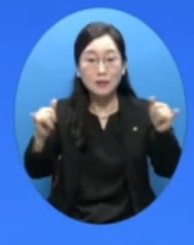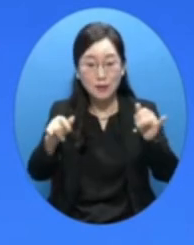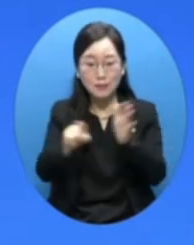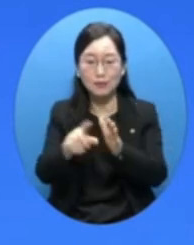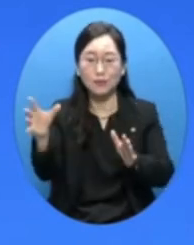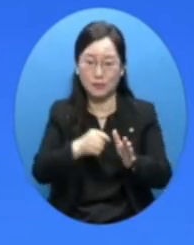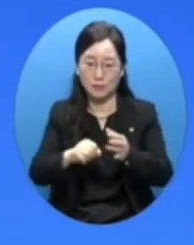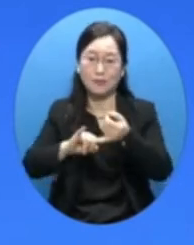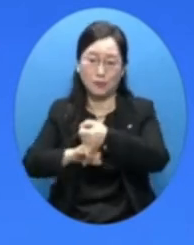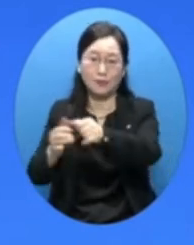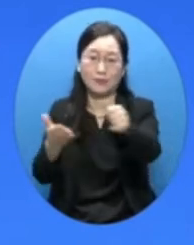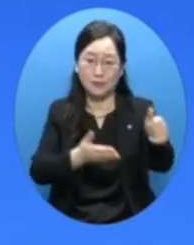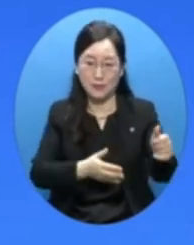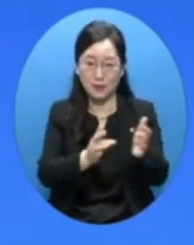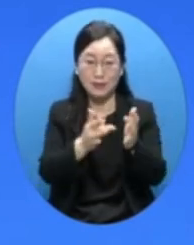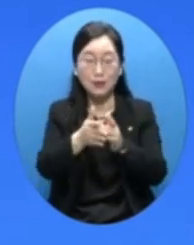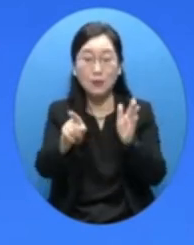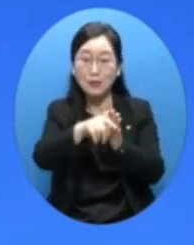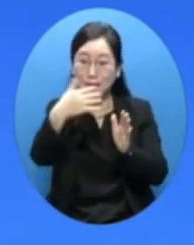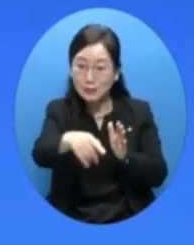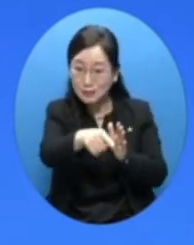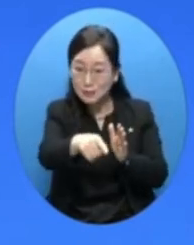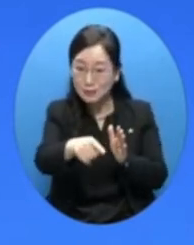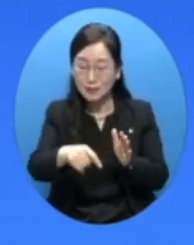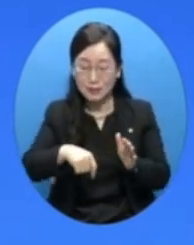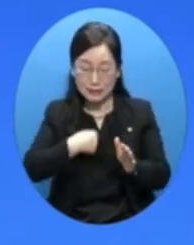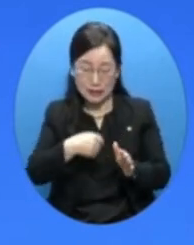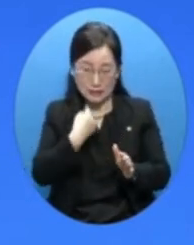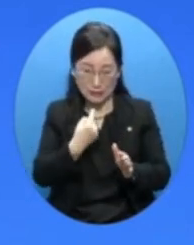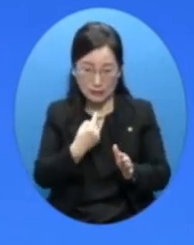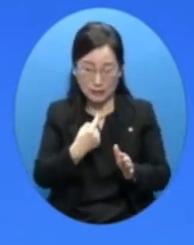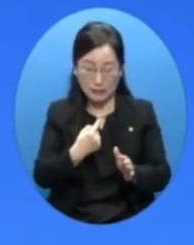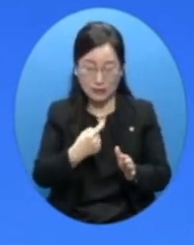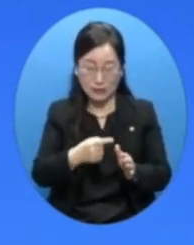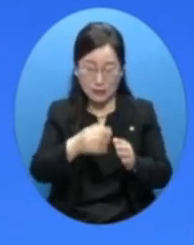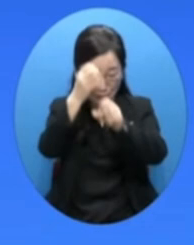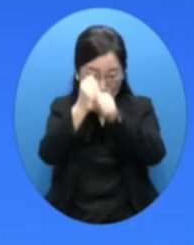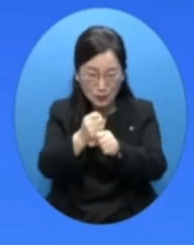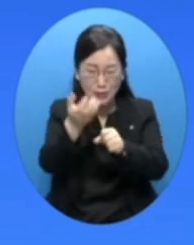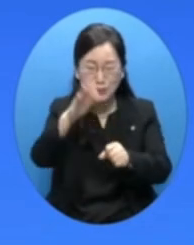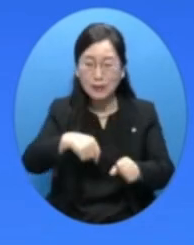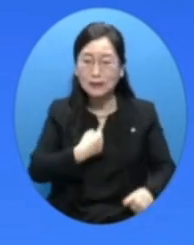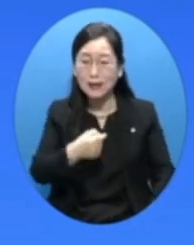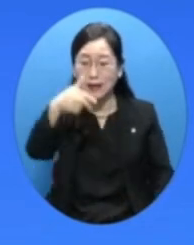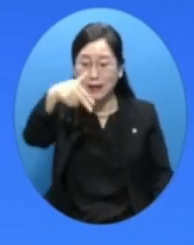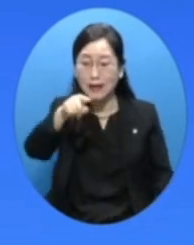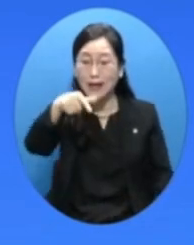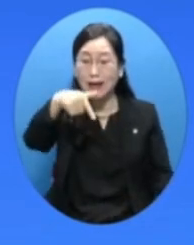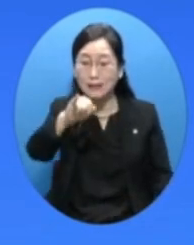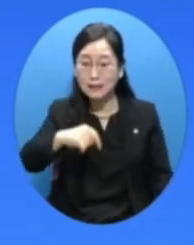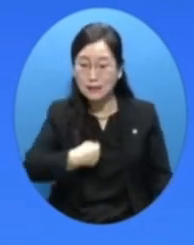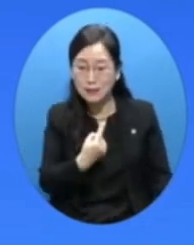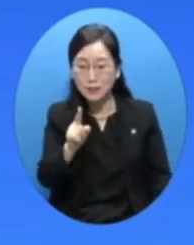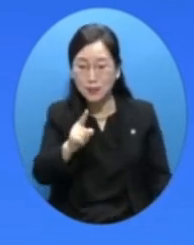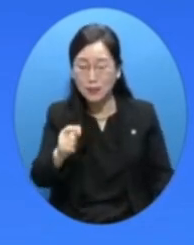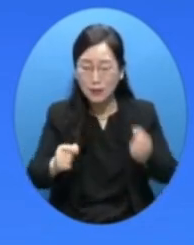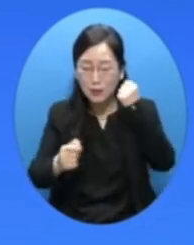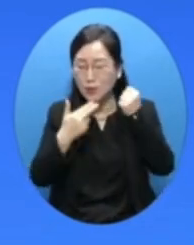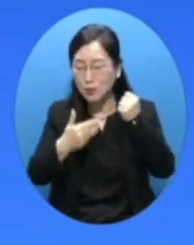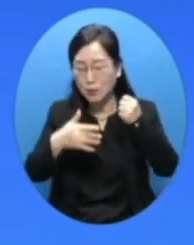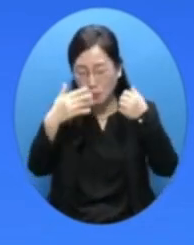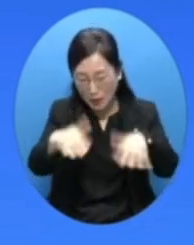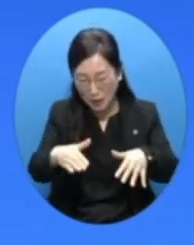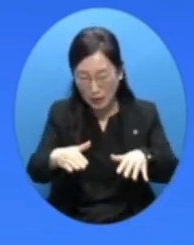됩니다. 예수 믿지 않은 사람들은 자기를 의지하고 살지만 자기라고 하는 존재가 무기력하고 연약한 것을 늘 깨닫게